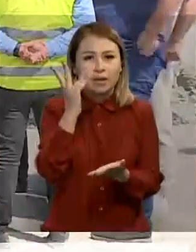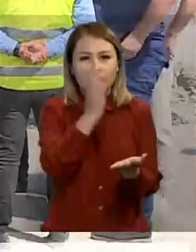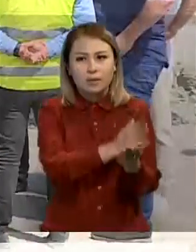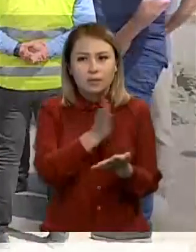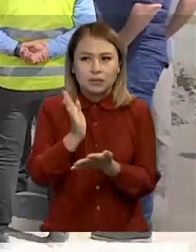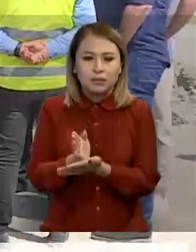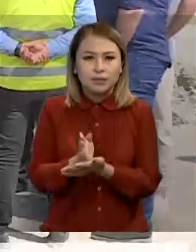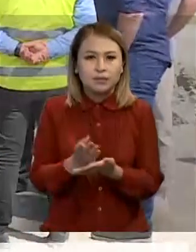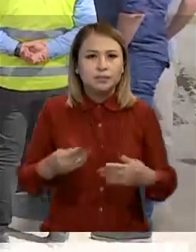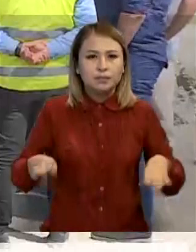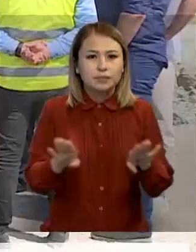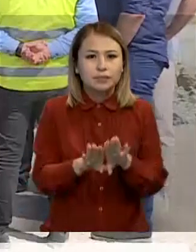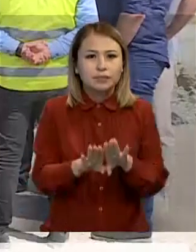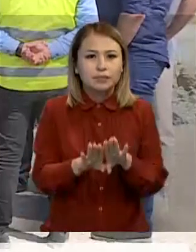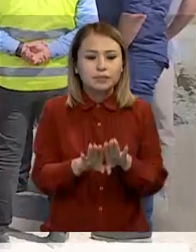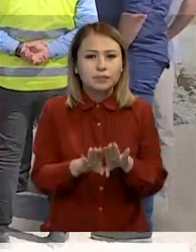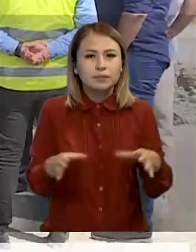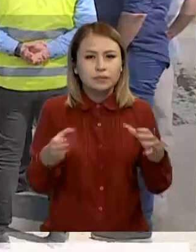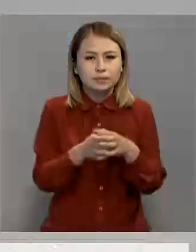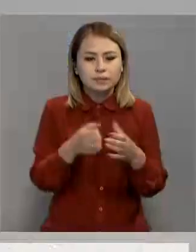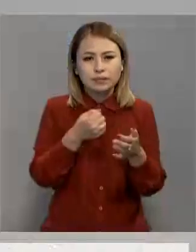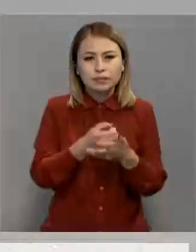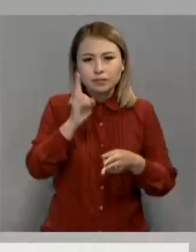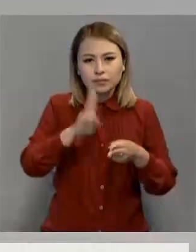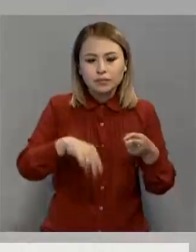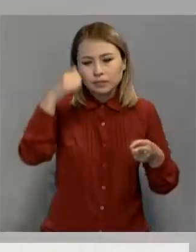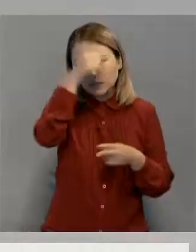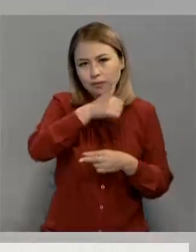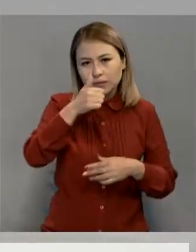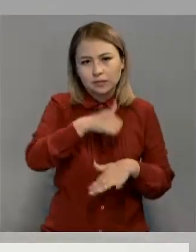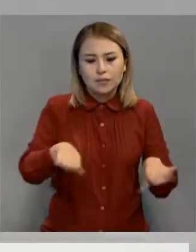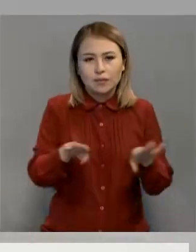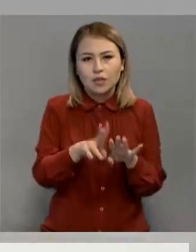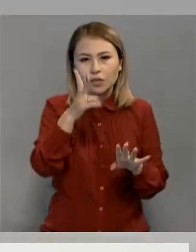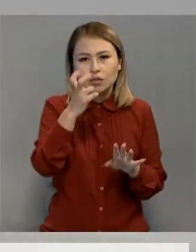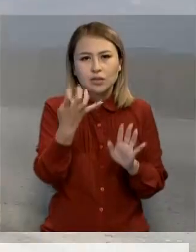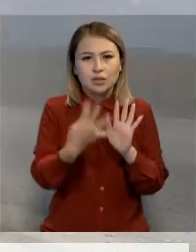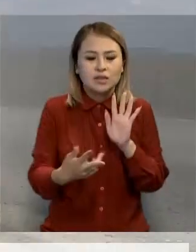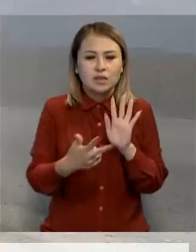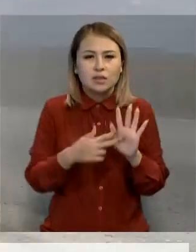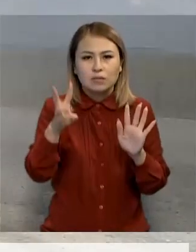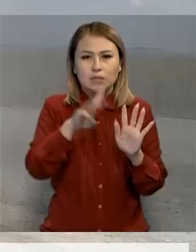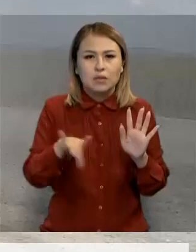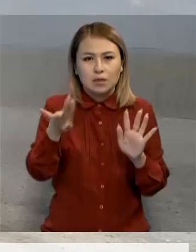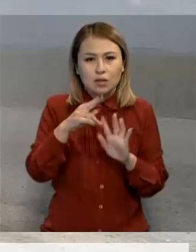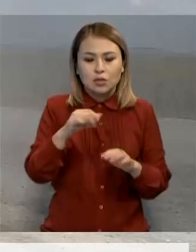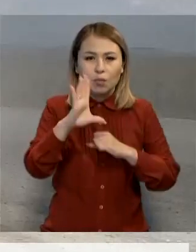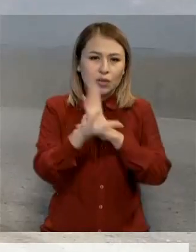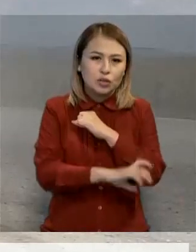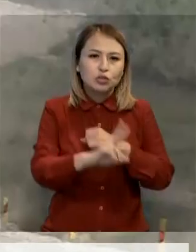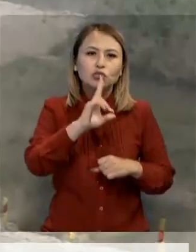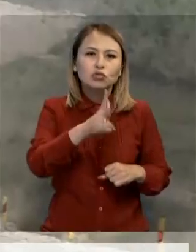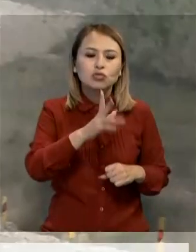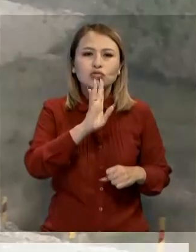біз береміз движение. Жылдың аяғына дейін. Жобаның әу бастағы құны 248 миллиард теңге. Алайда соңғы 3-4 жылда